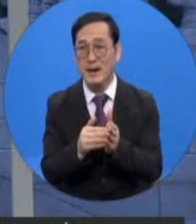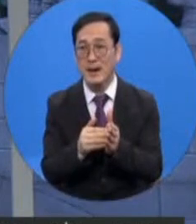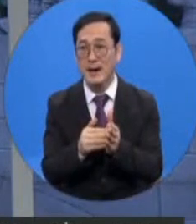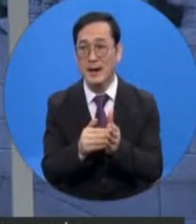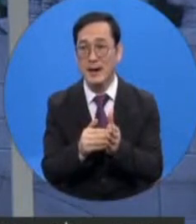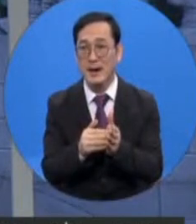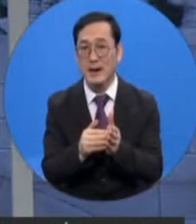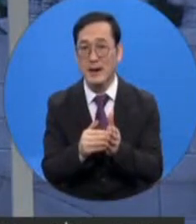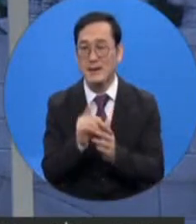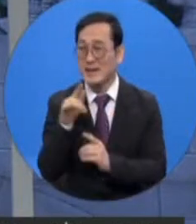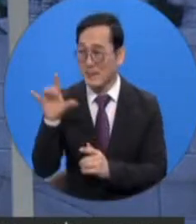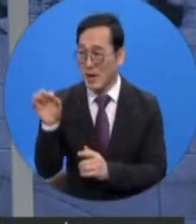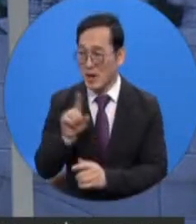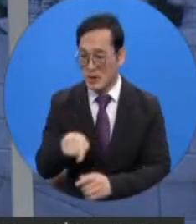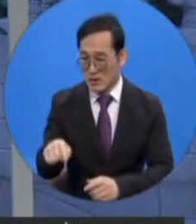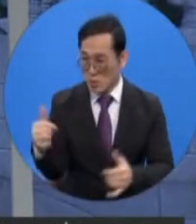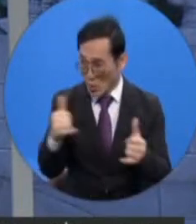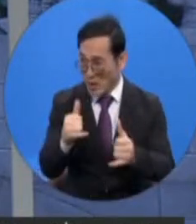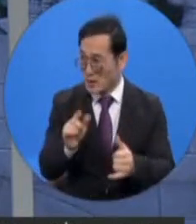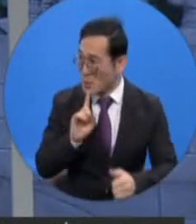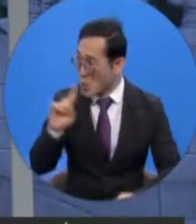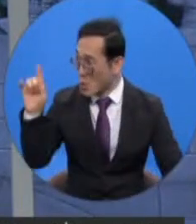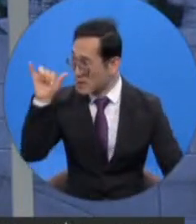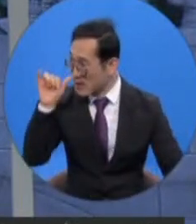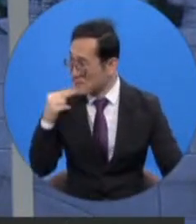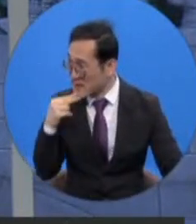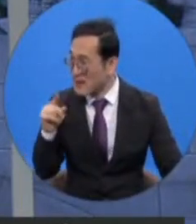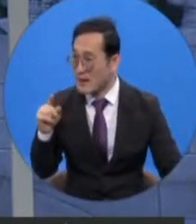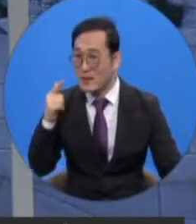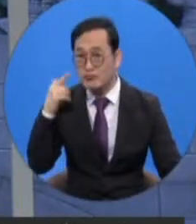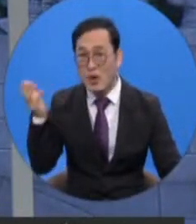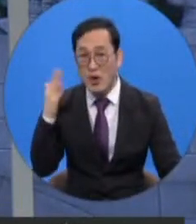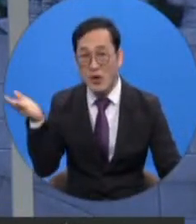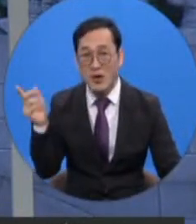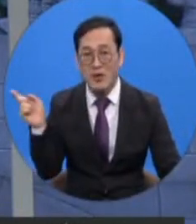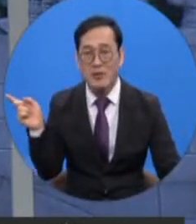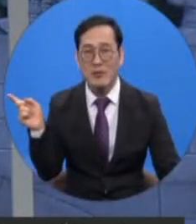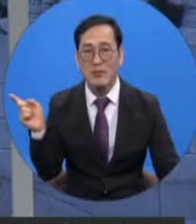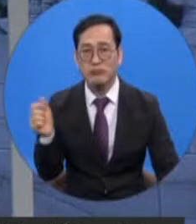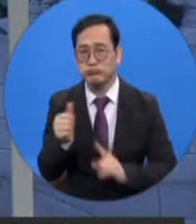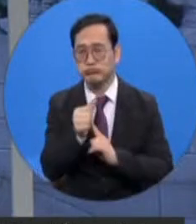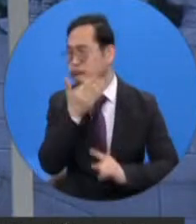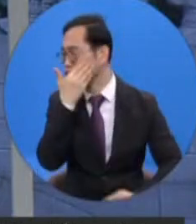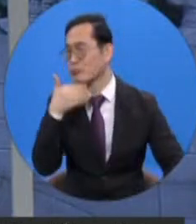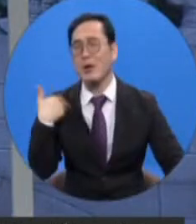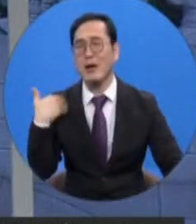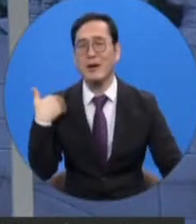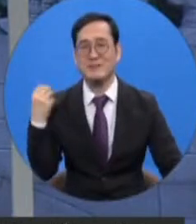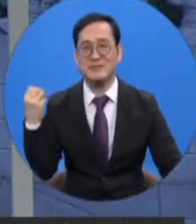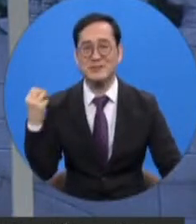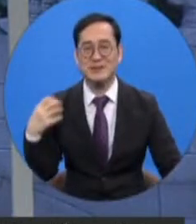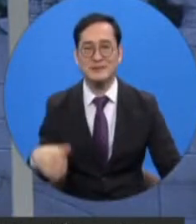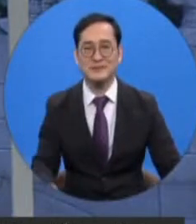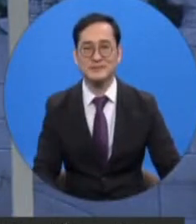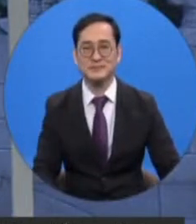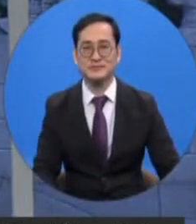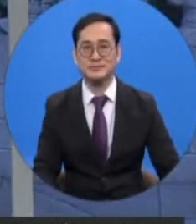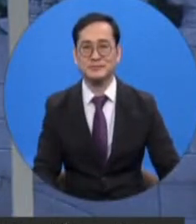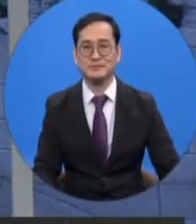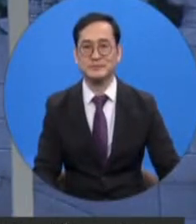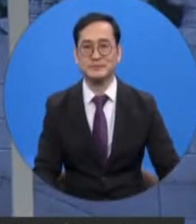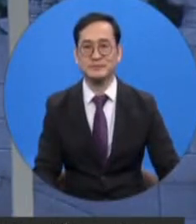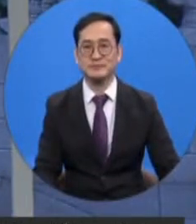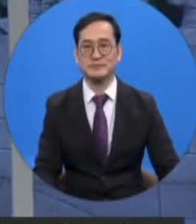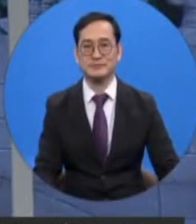이걸 보고 받았냐 못 받았냐가 논란거리였는데, 자 일단 김명 대변인, 예. 국민의힘에서는 지금